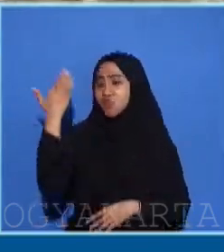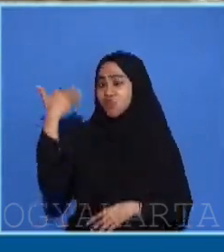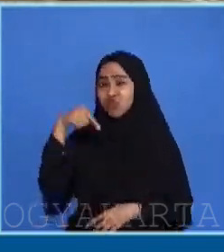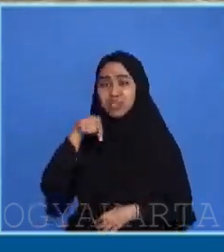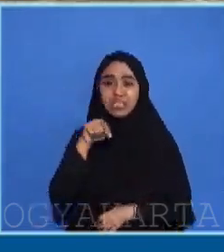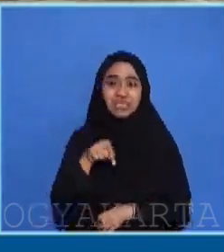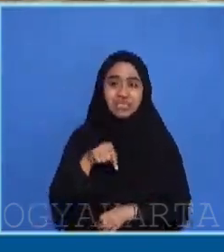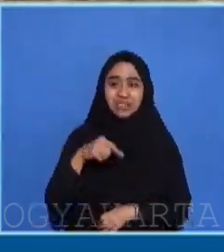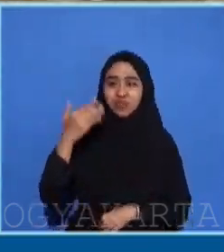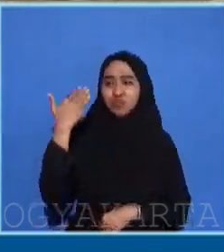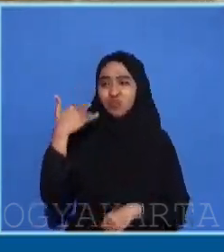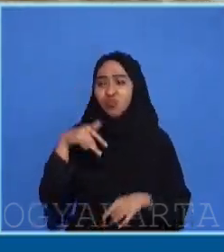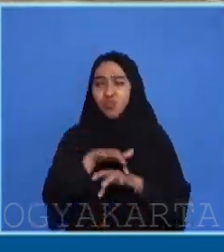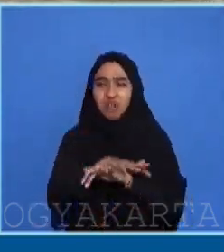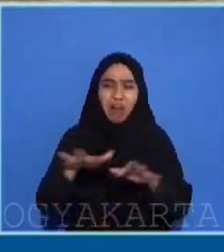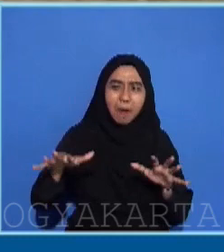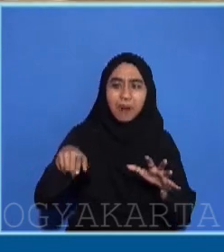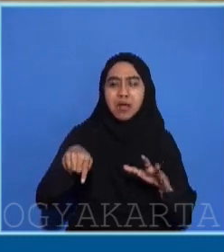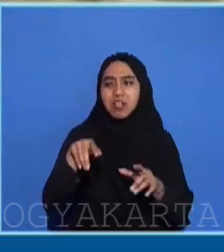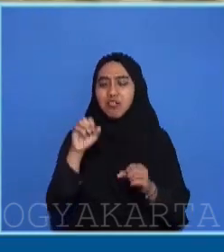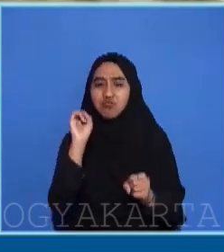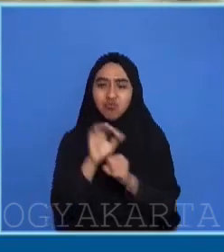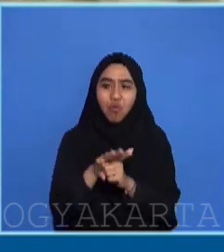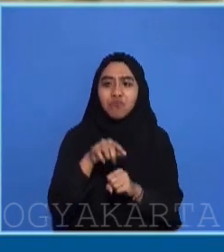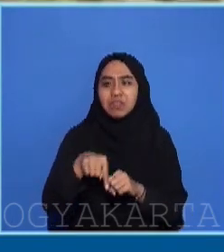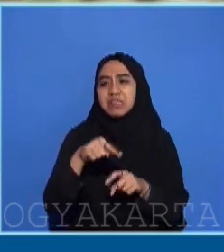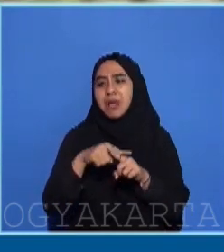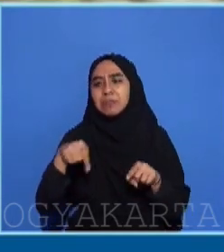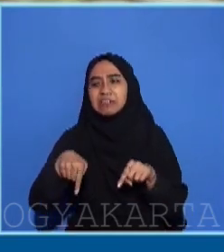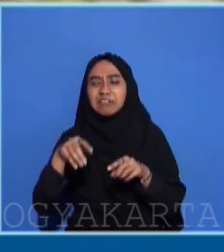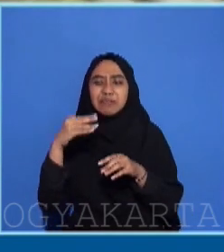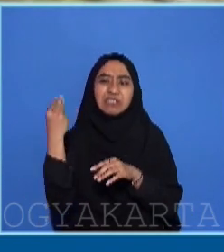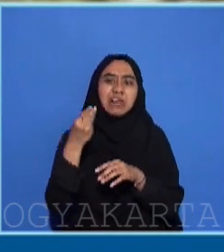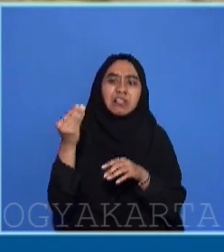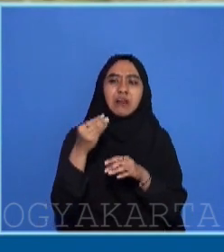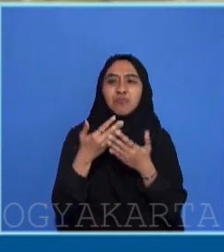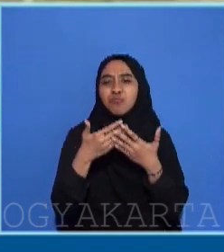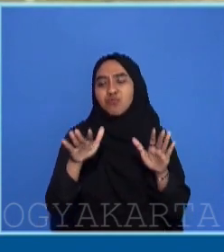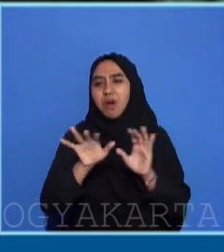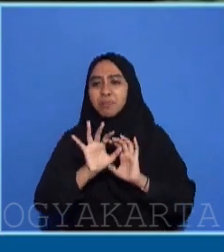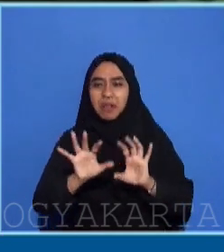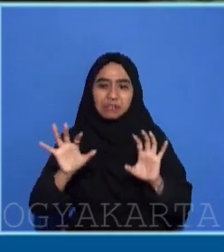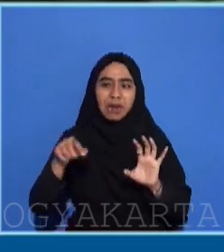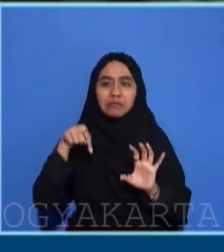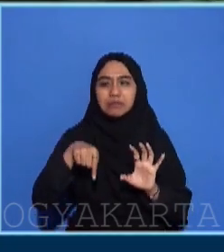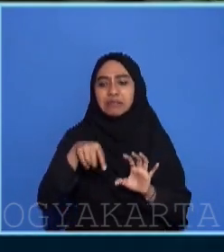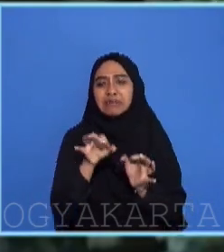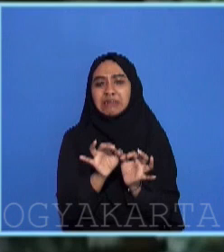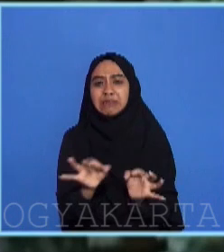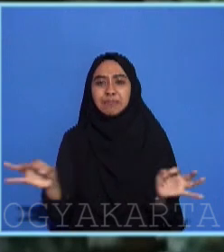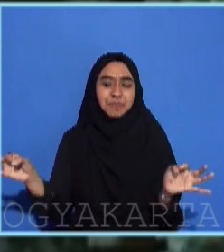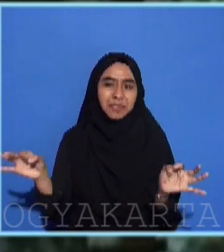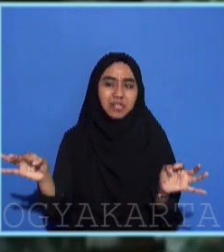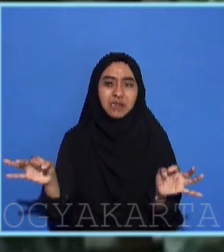Menik sakampunipun jujugan wisata sanesipun sampun bikak kepar jujugan wisata gedung tolok Dados sepen sinaosa